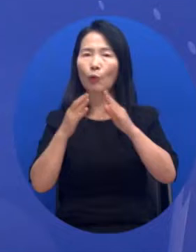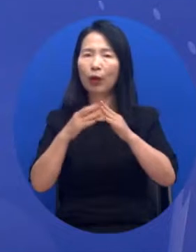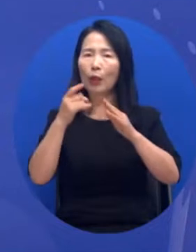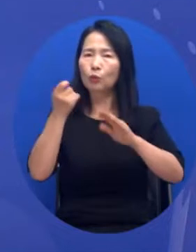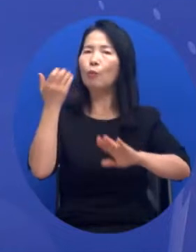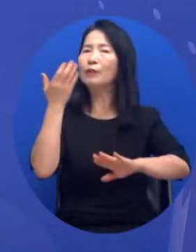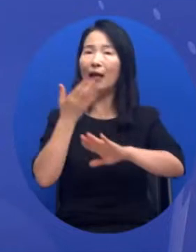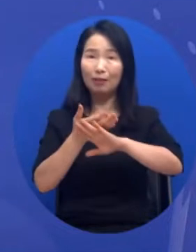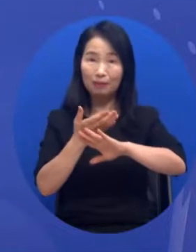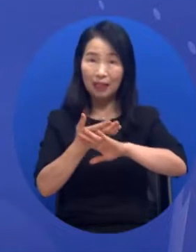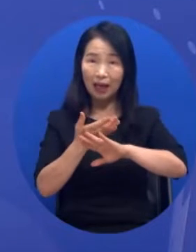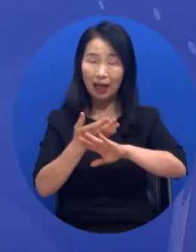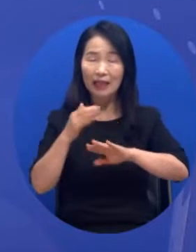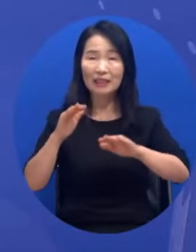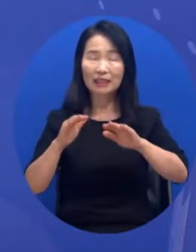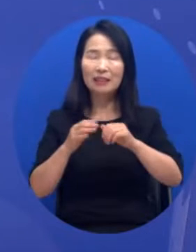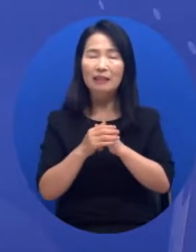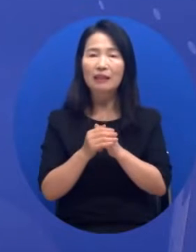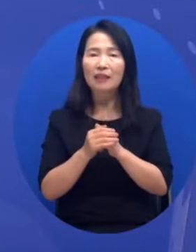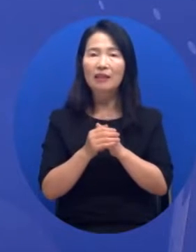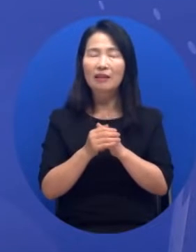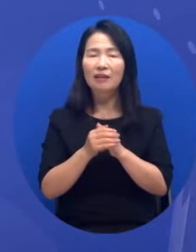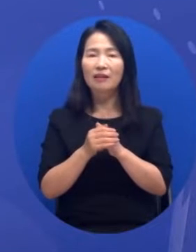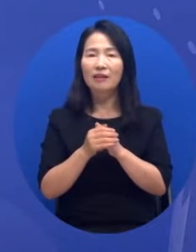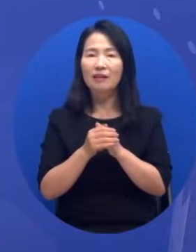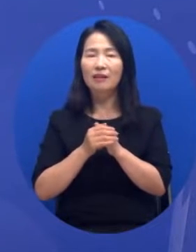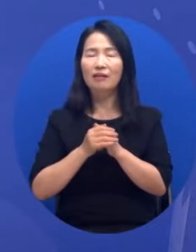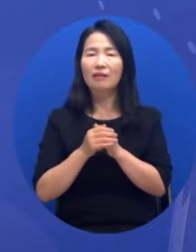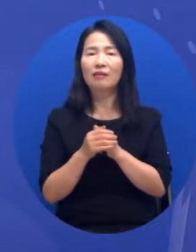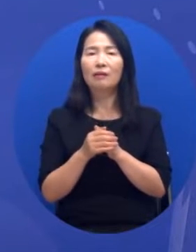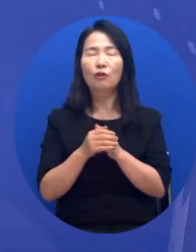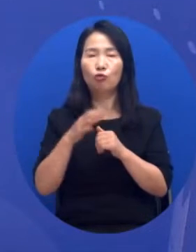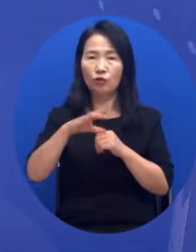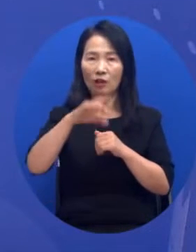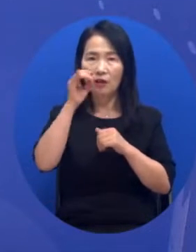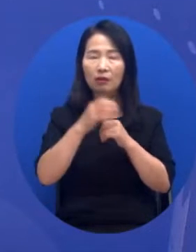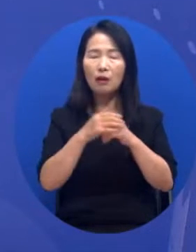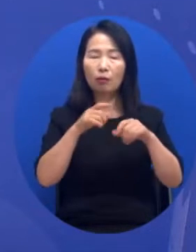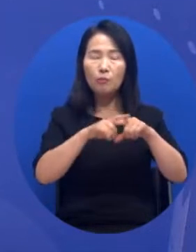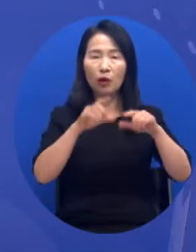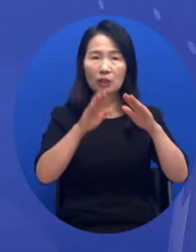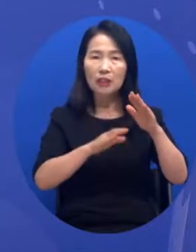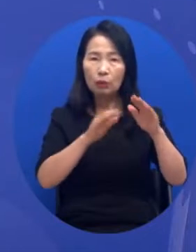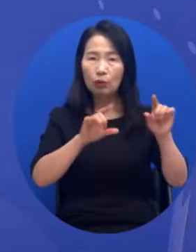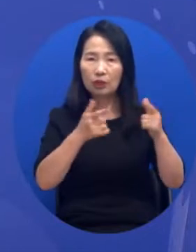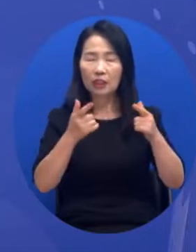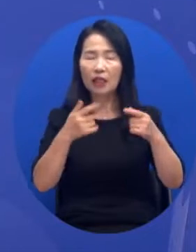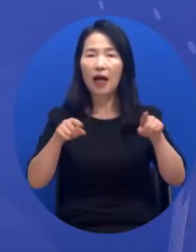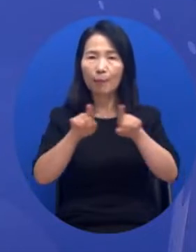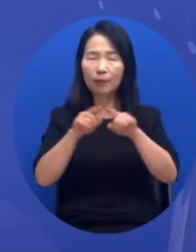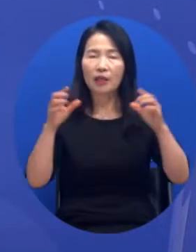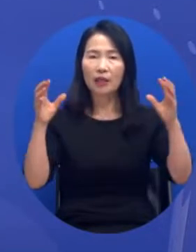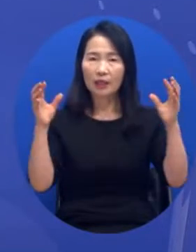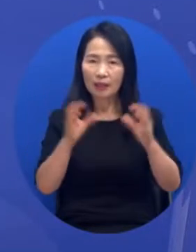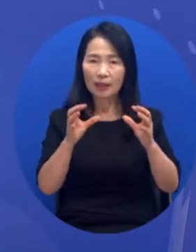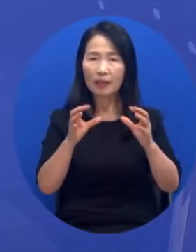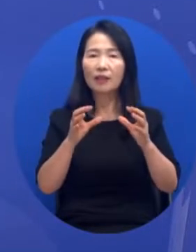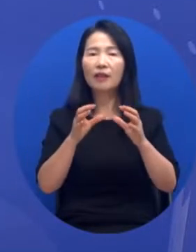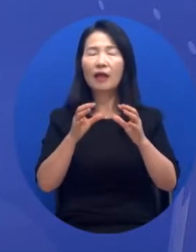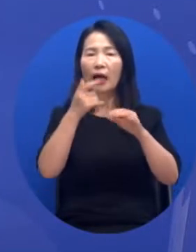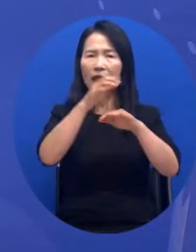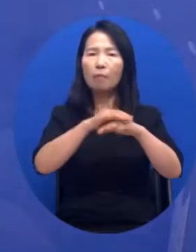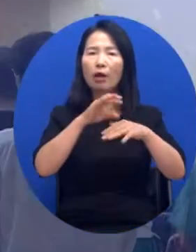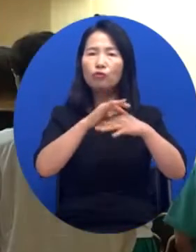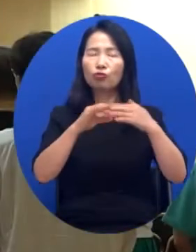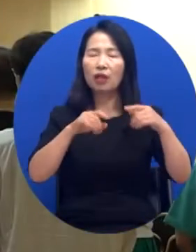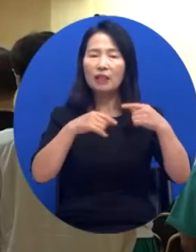있습니다. 거기에 좀 집중을 저희들이 하고 있는데요. 우선은 평신도들이 함께 예배의 순서에